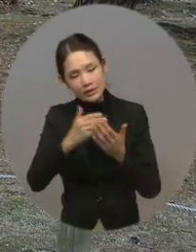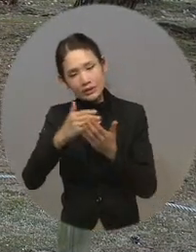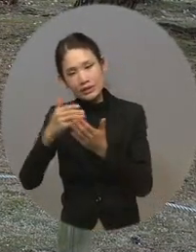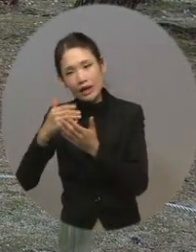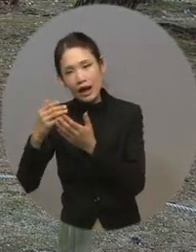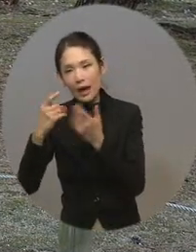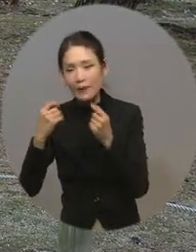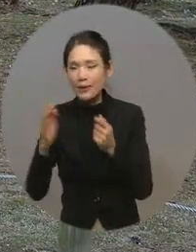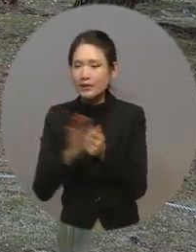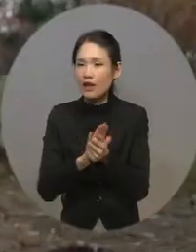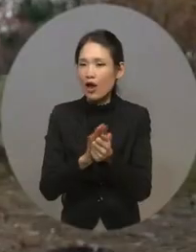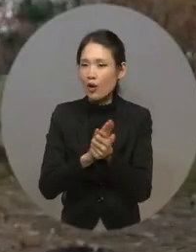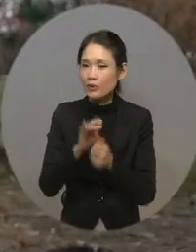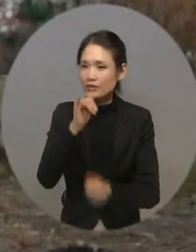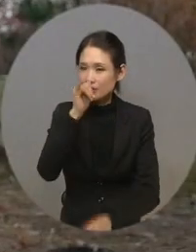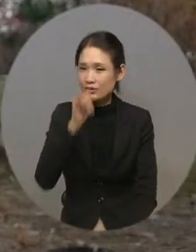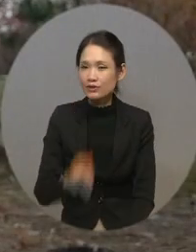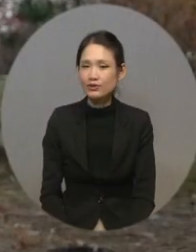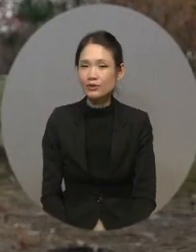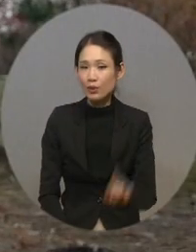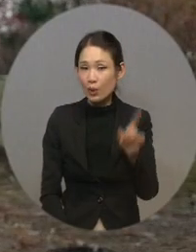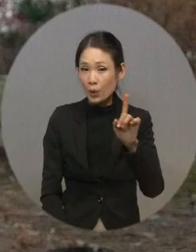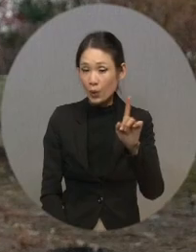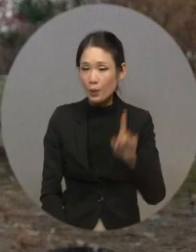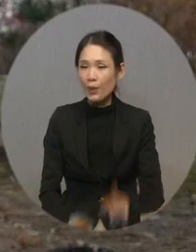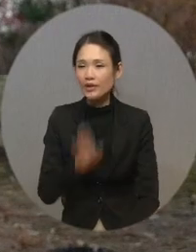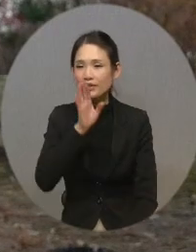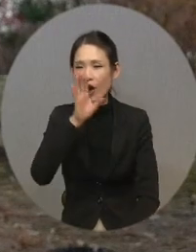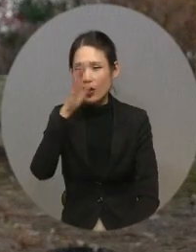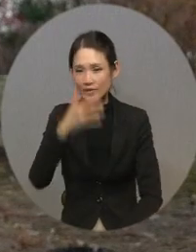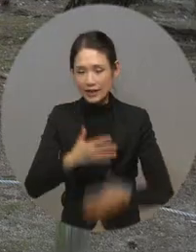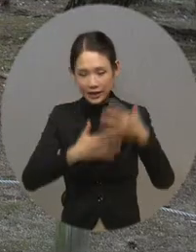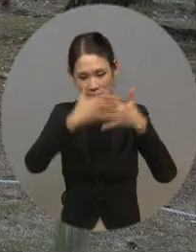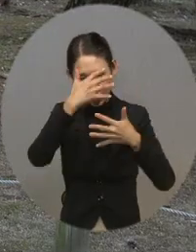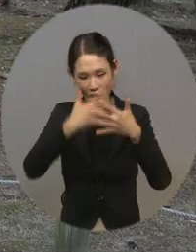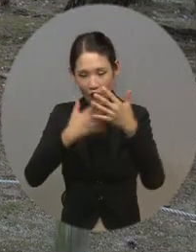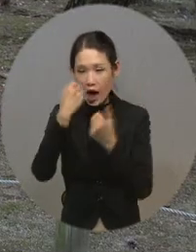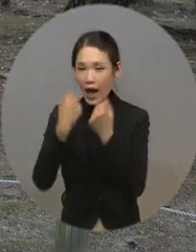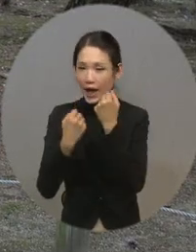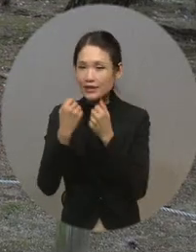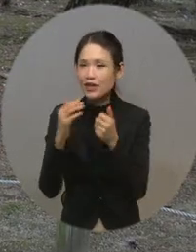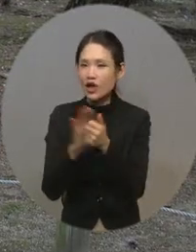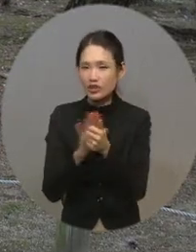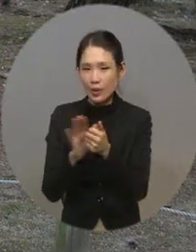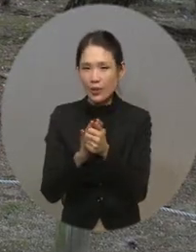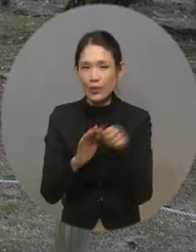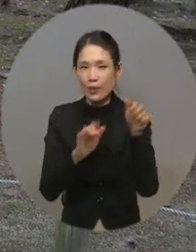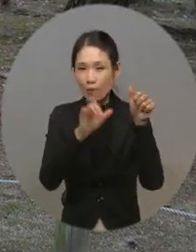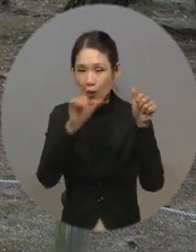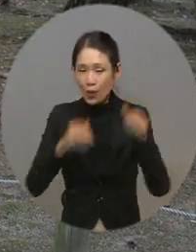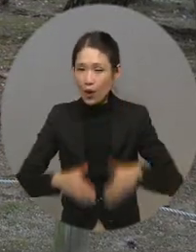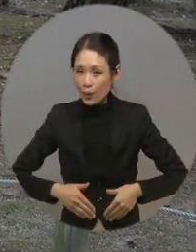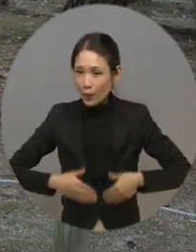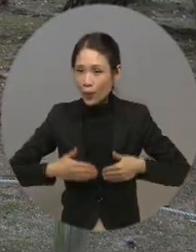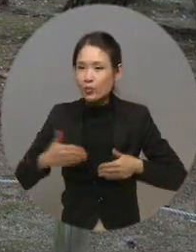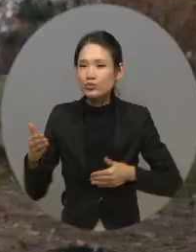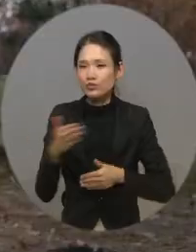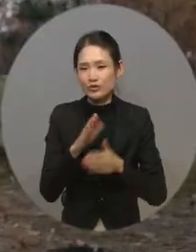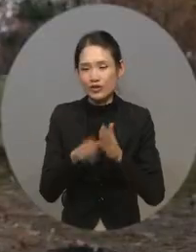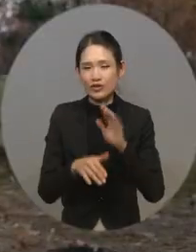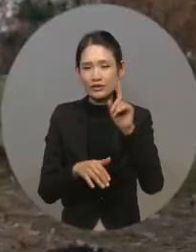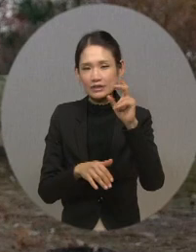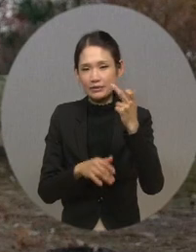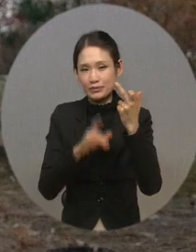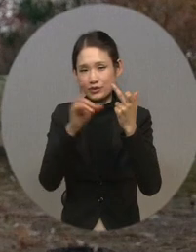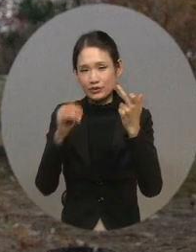있는 서비스가 있다고 합니다. 바로 현장 영상 해설 서비스인데요. 5월의 봄부터 12월의 겨울까지